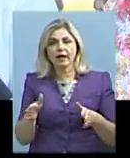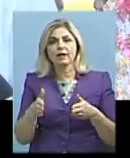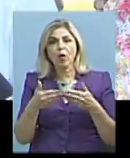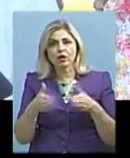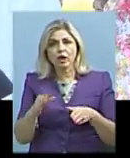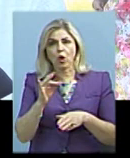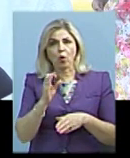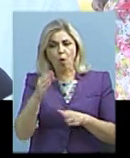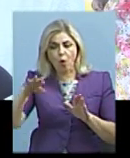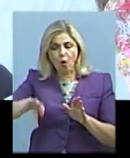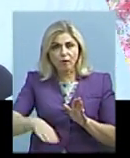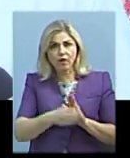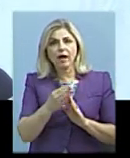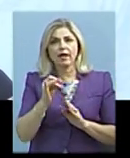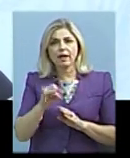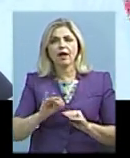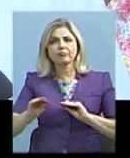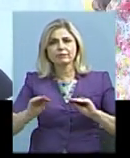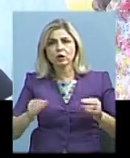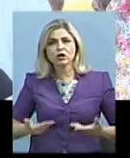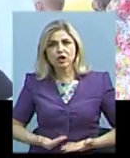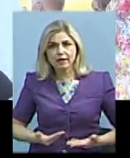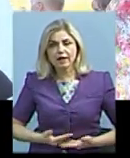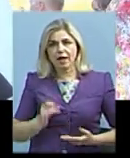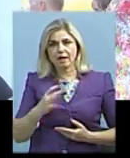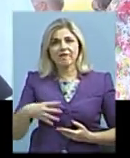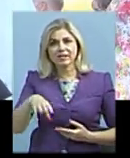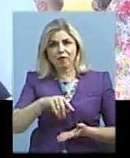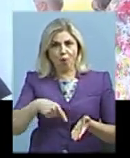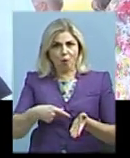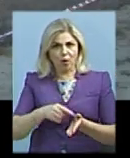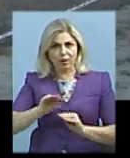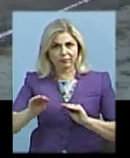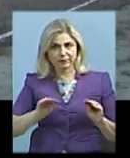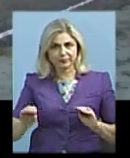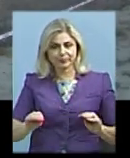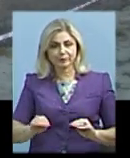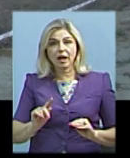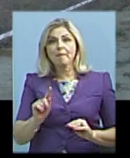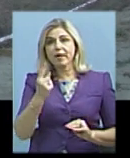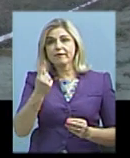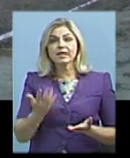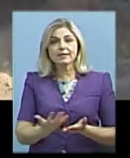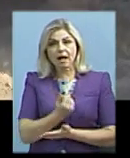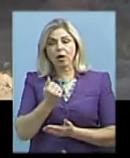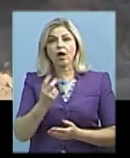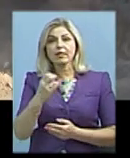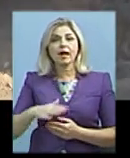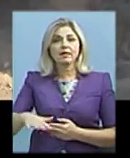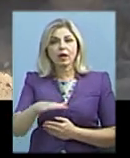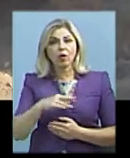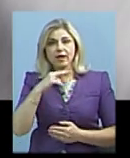фундаменти кладок, облаштування житла, облаштування усього городища. Першу знахідку на території Дикого